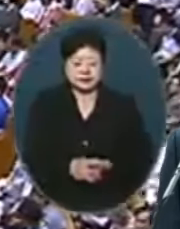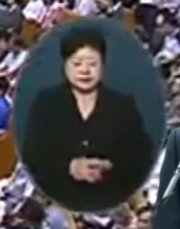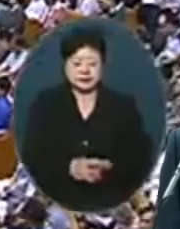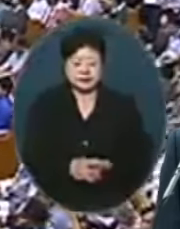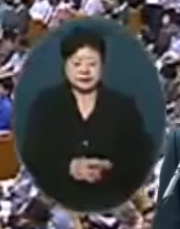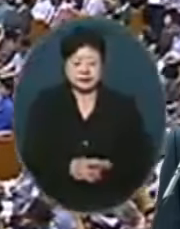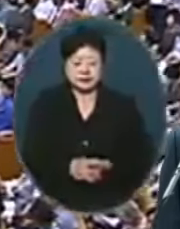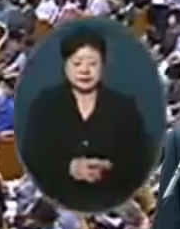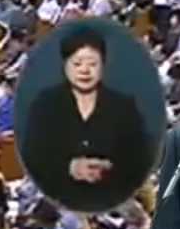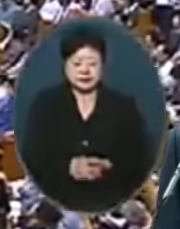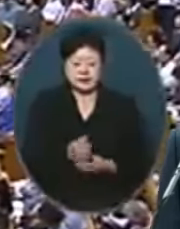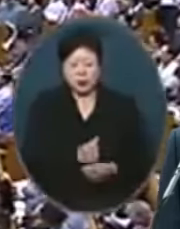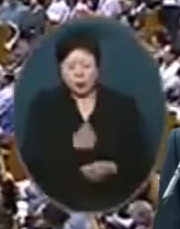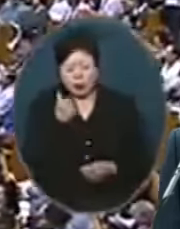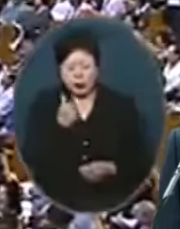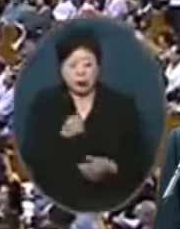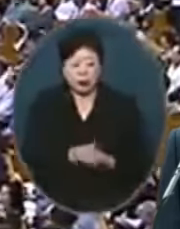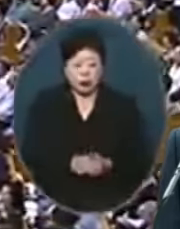화가 나고